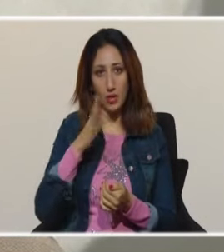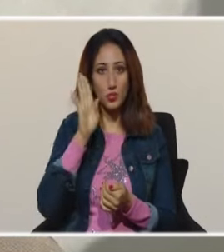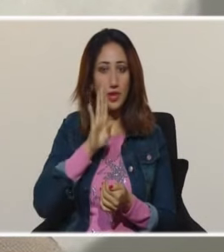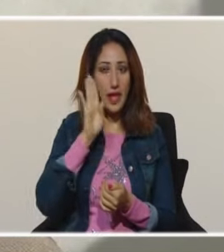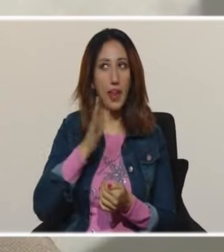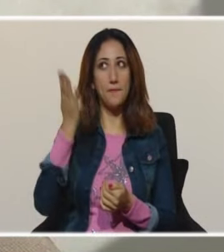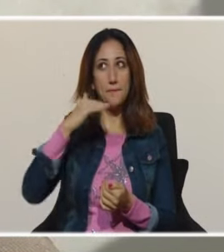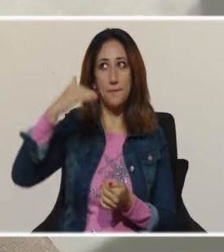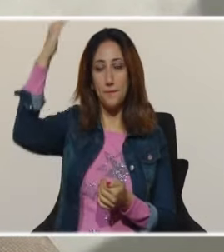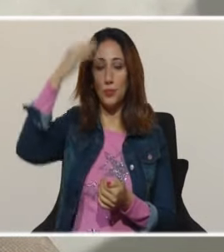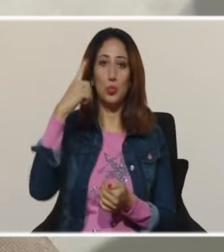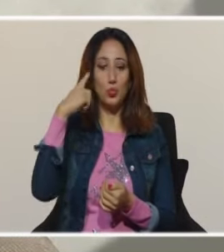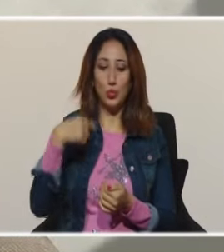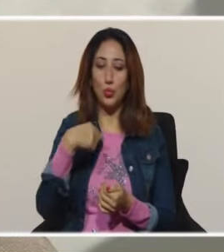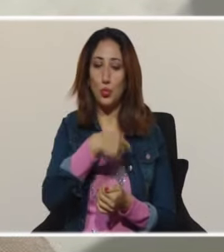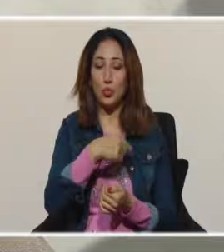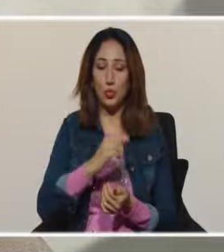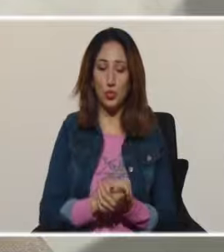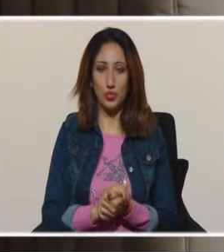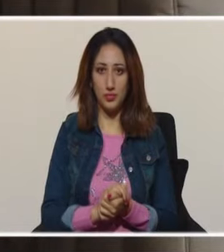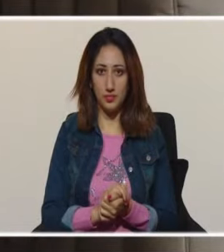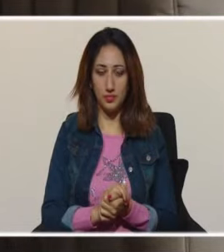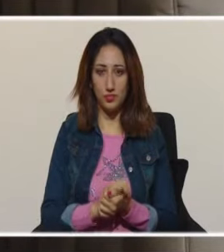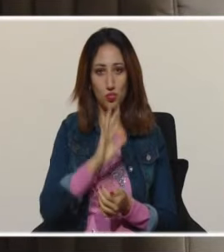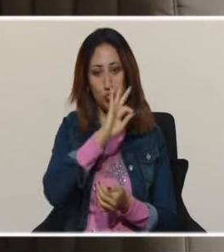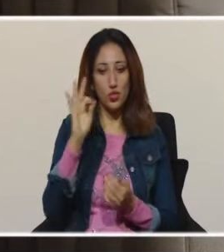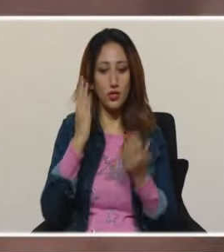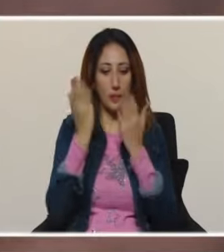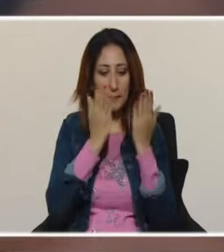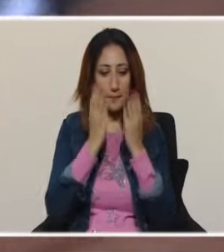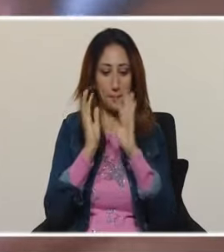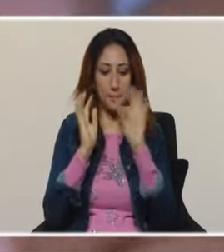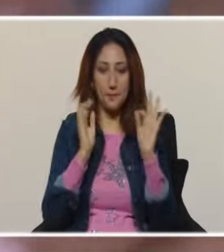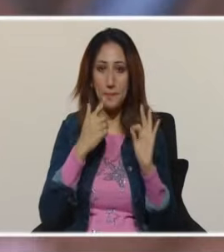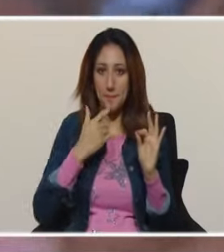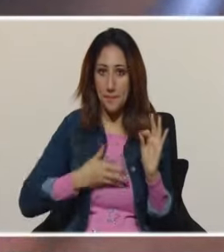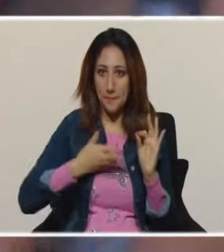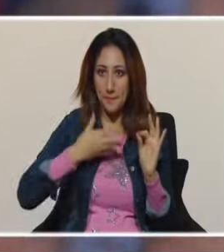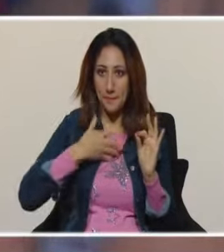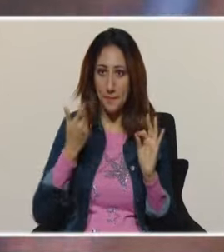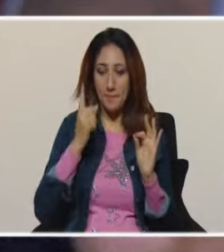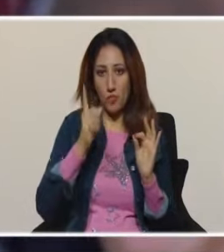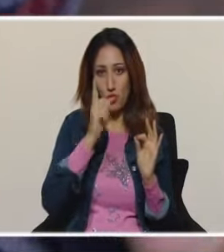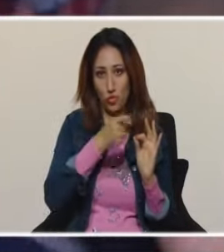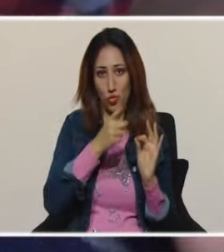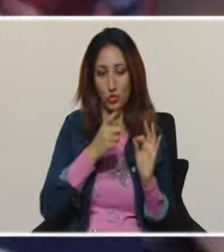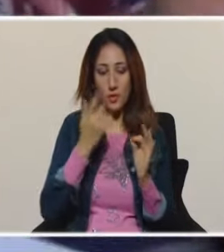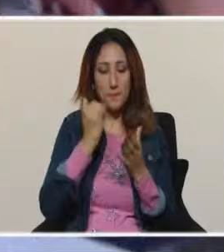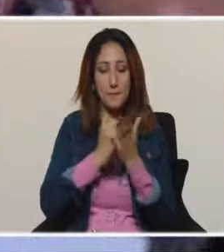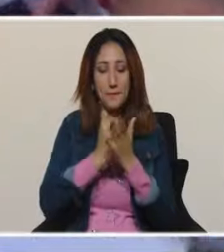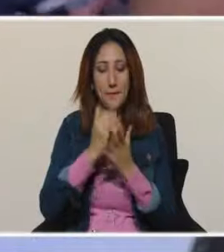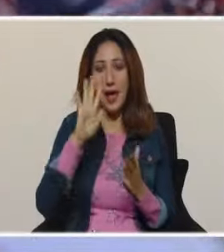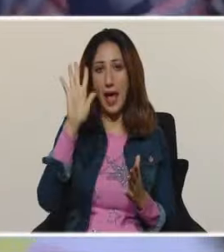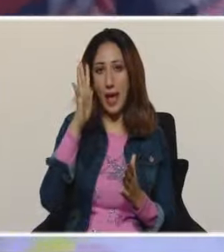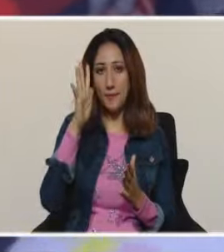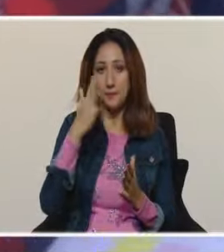دكتور. هي شاطرة خالص في التعليم. أنت عندك كام سنة؟ عندي 11 سنة. سنة كام؟ خمسة